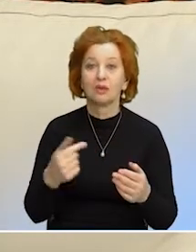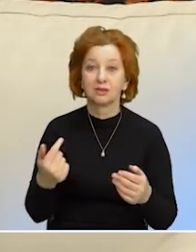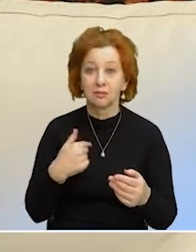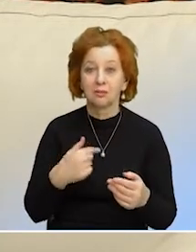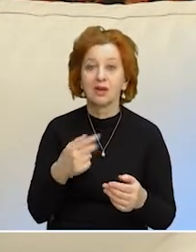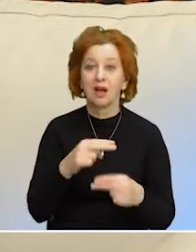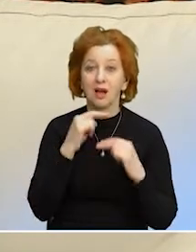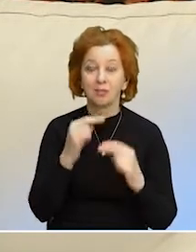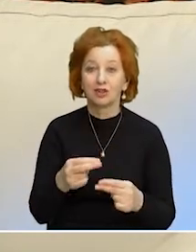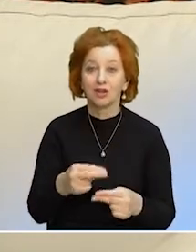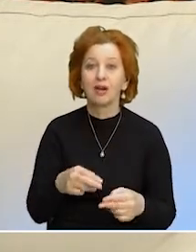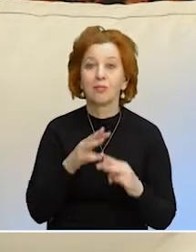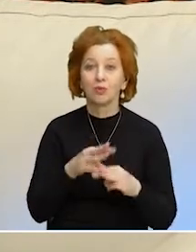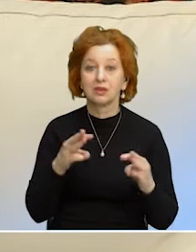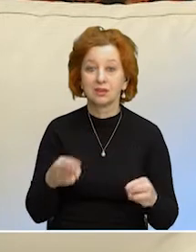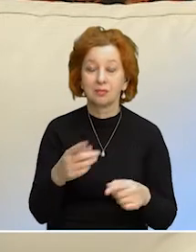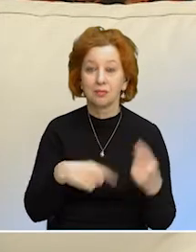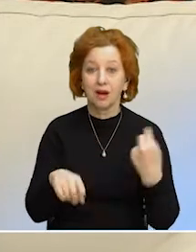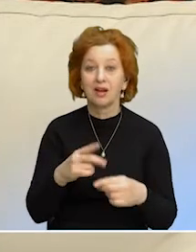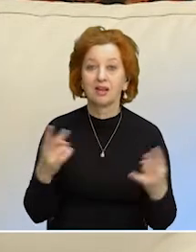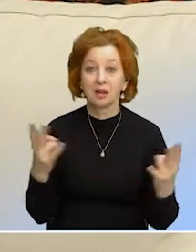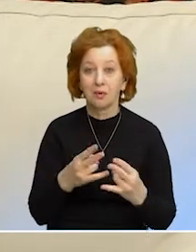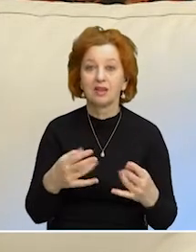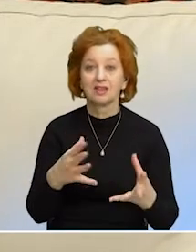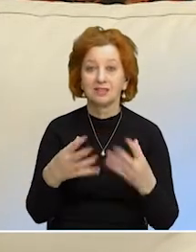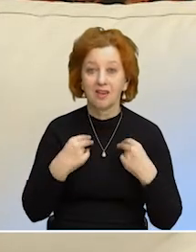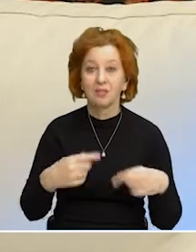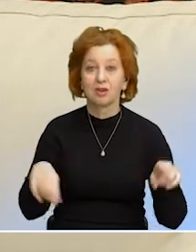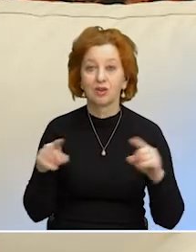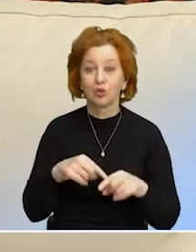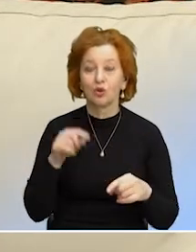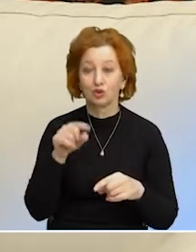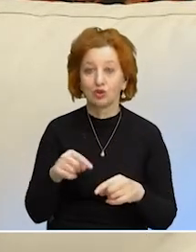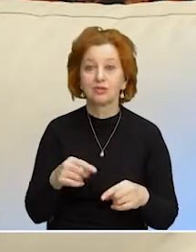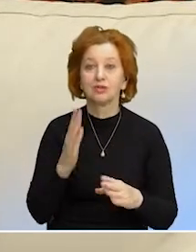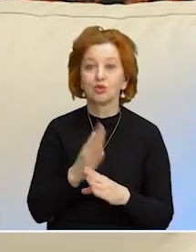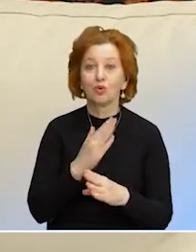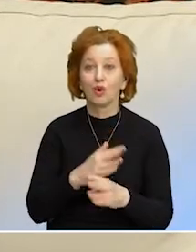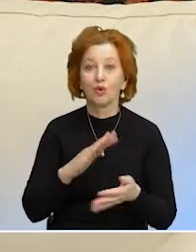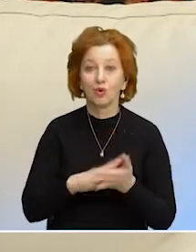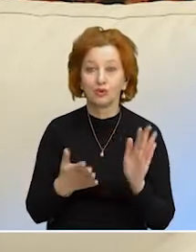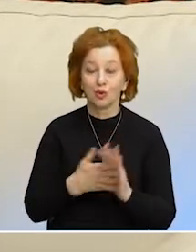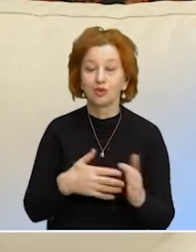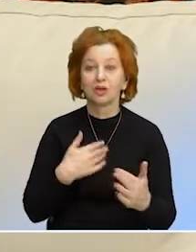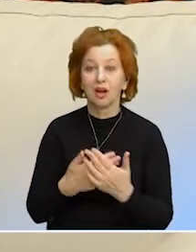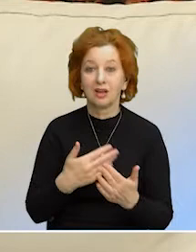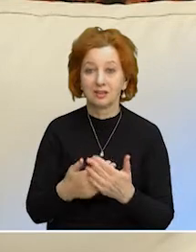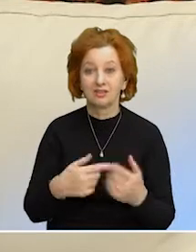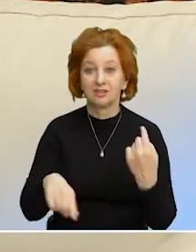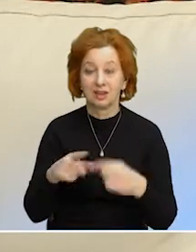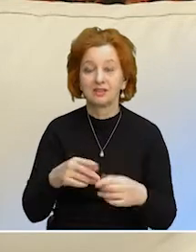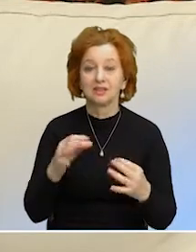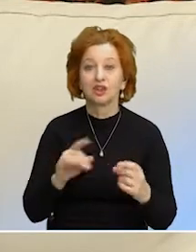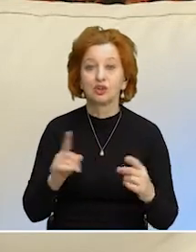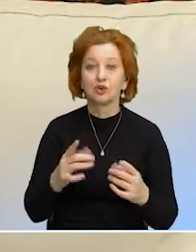них акцент, мы обращаем внимание муниципалитетов на то, что необходимо нам с вами строить стратегию, долгосрочную стратегию капитального ремонта в том